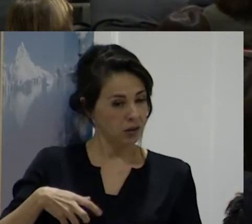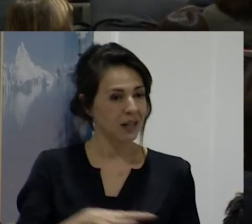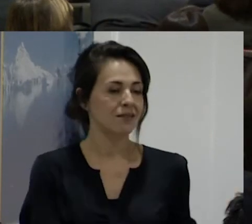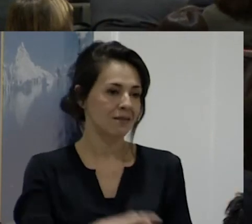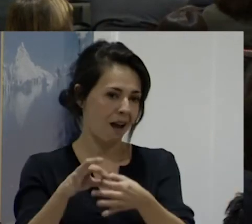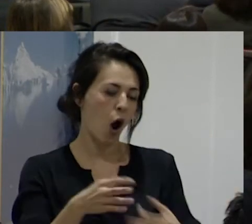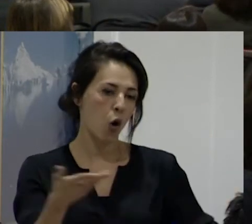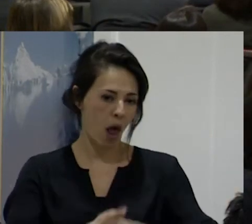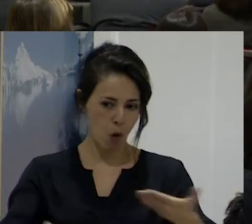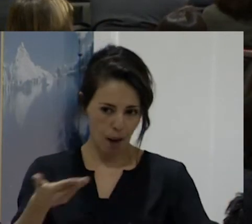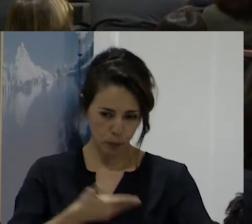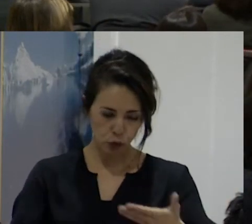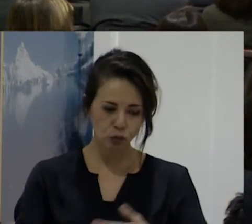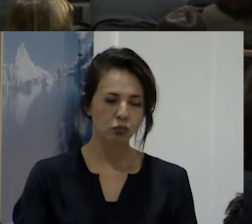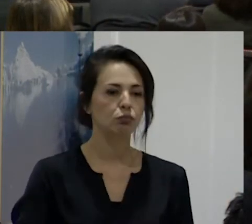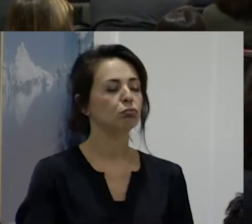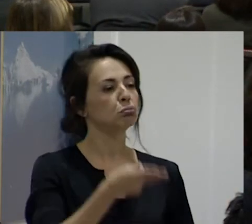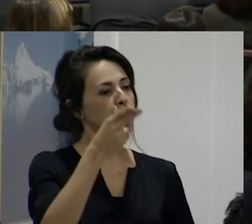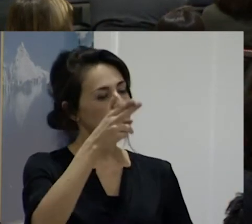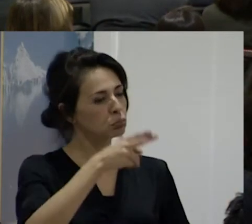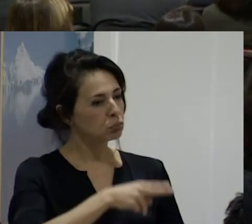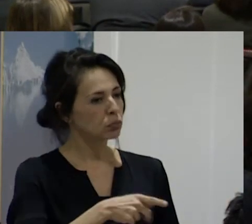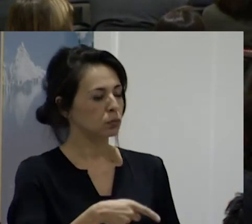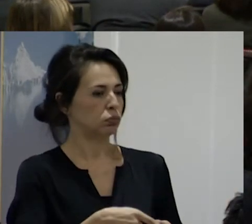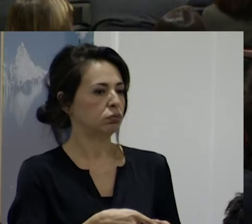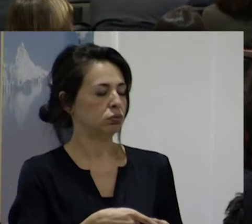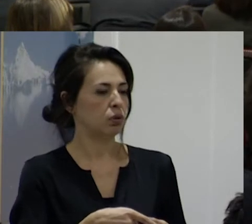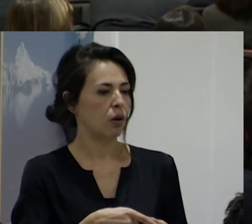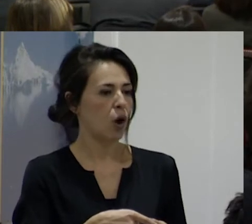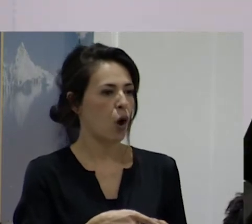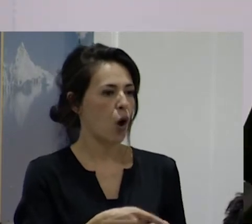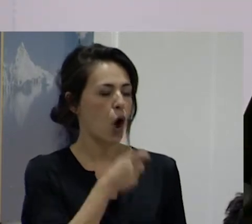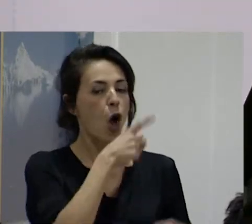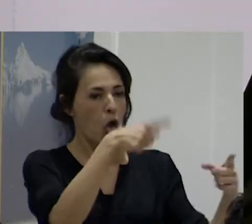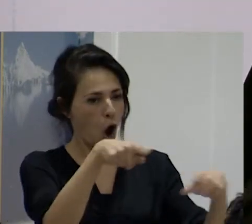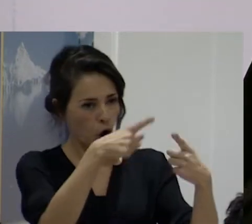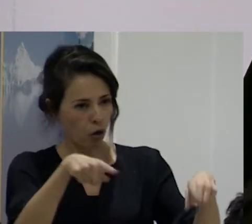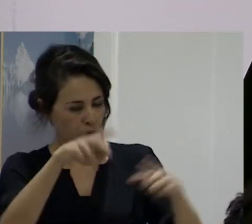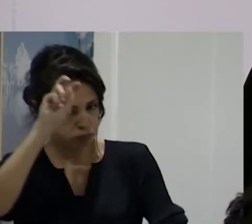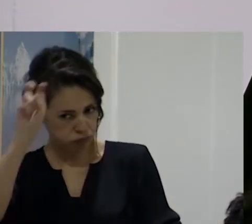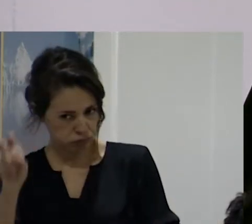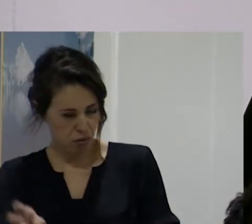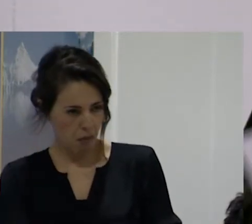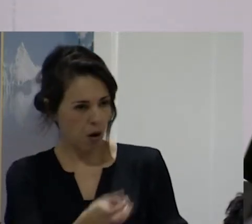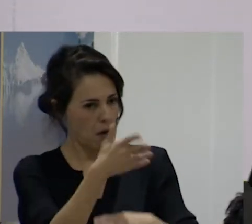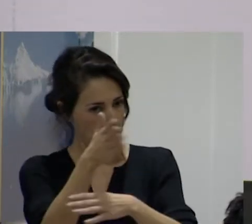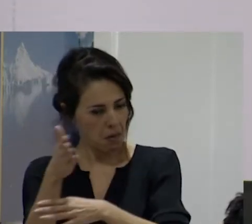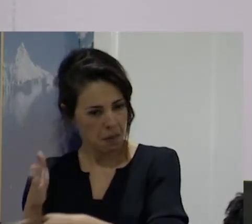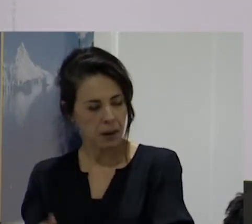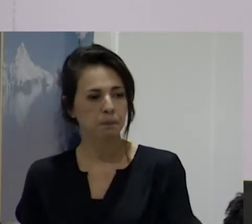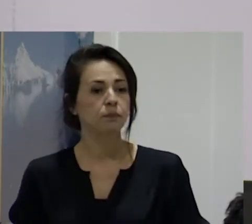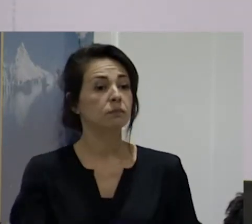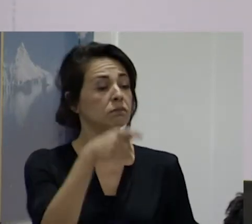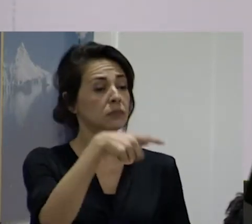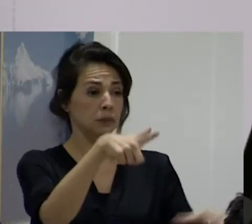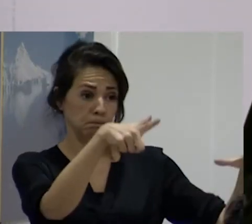d'Alacant, amb el qual programem un cicle de concerts ací al MUA. O sense anar més lluny, en aquesta mateixa